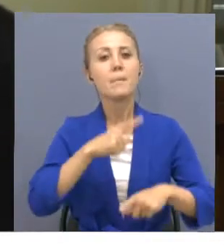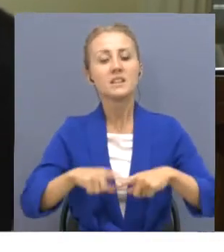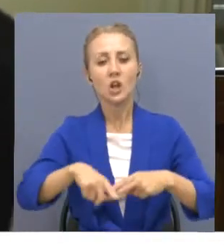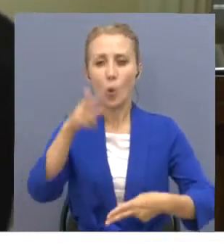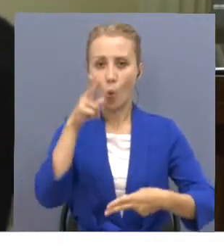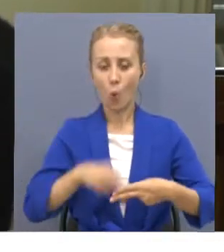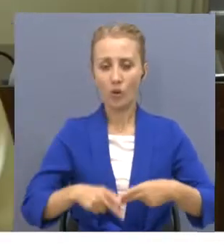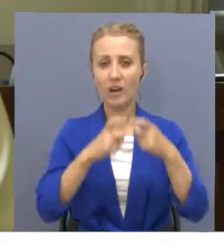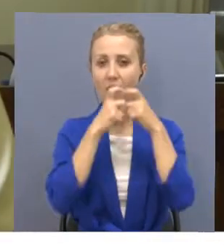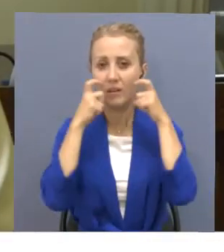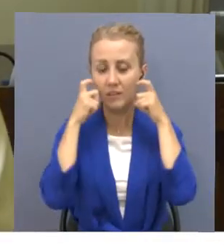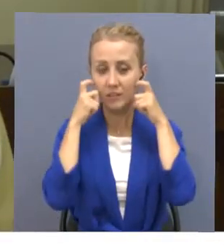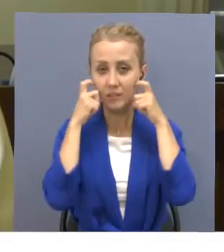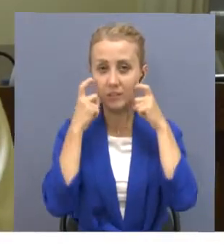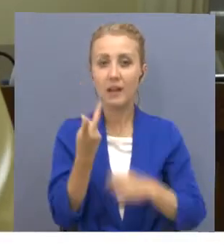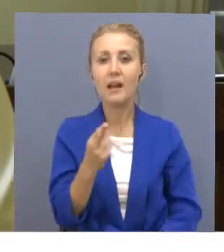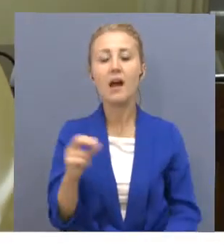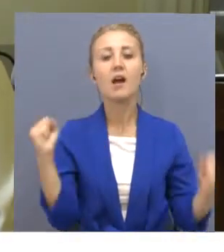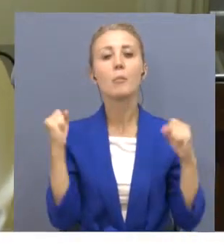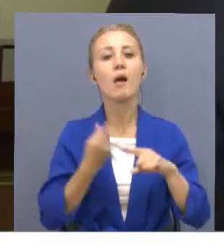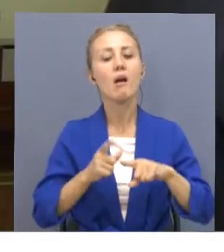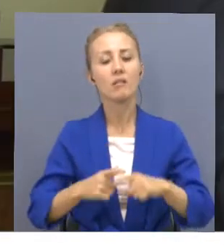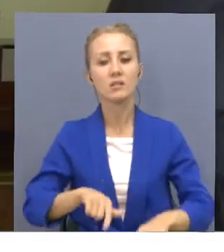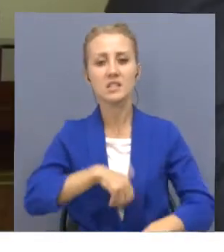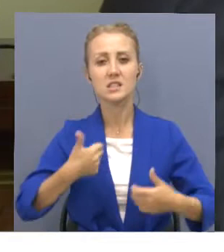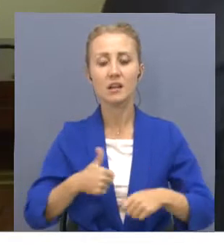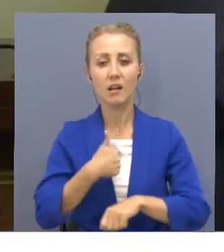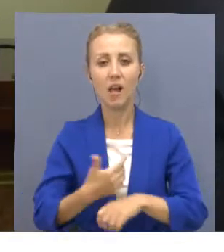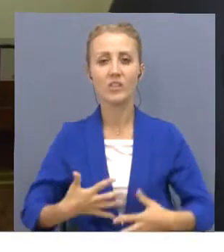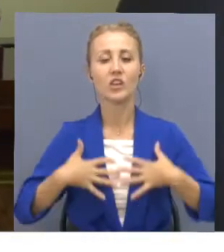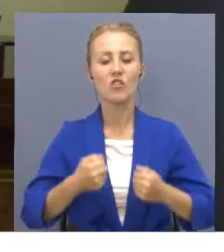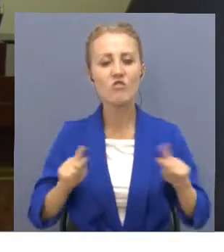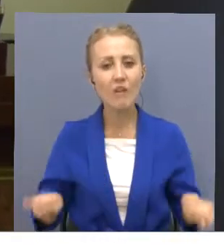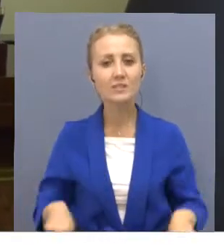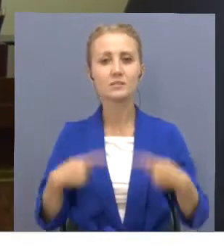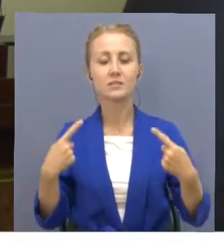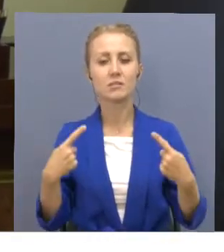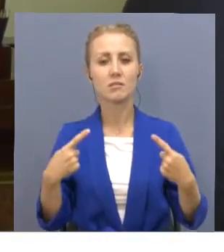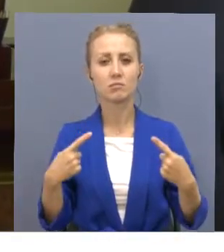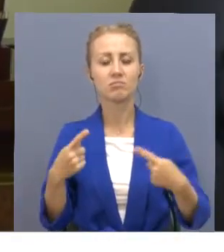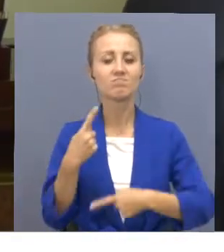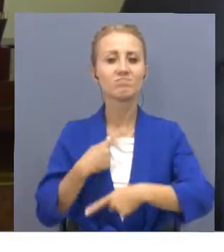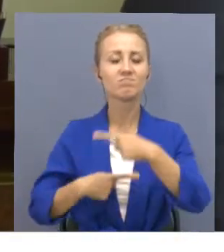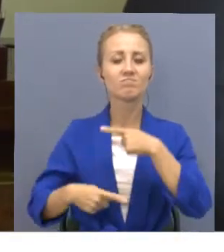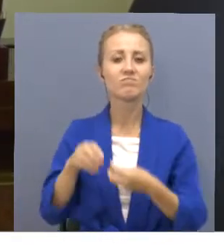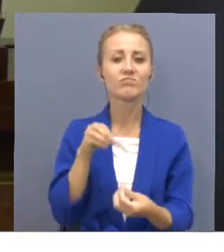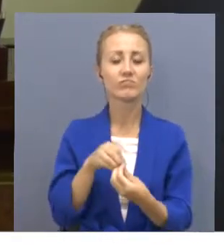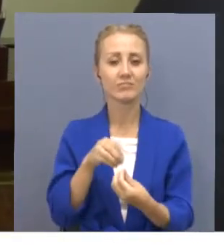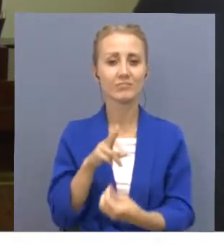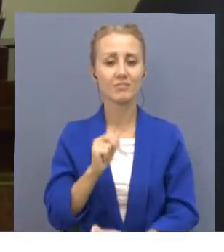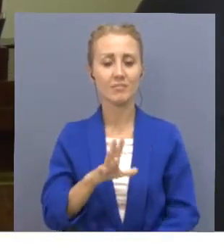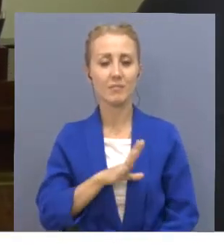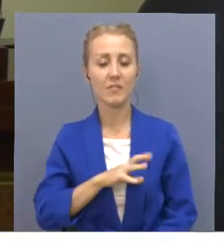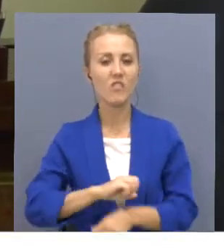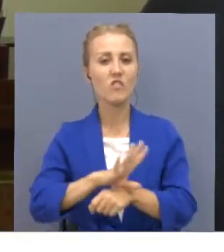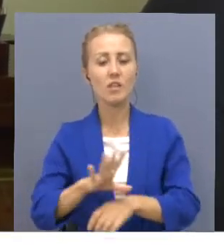коронавирус. Для спортсменов это главное здоровье. Восстановиться хотя бы. потому что из-за вируса